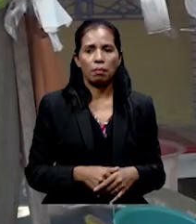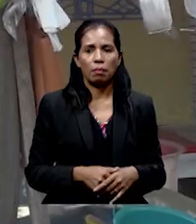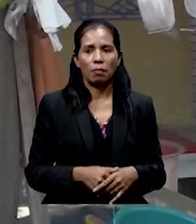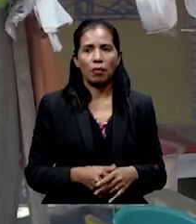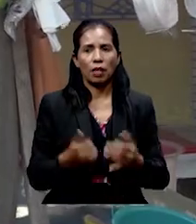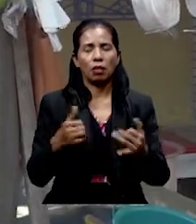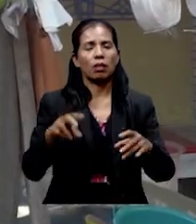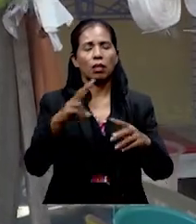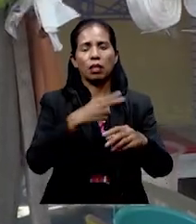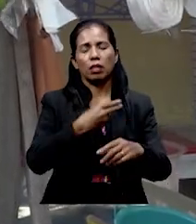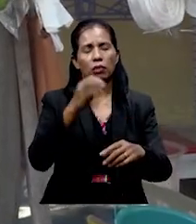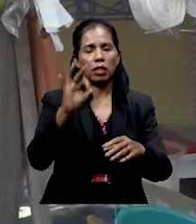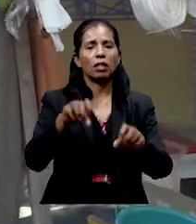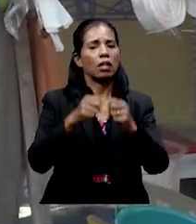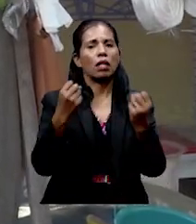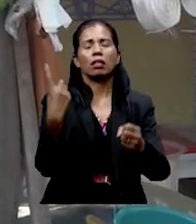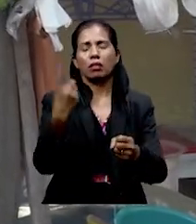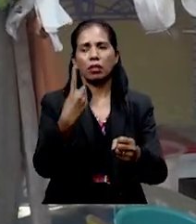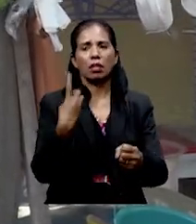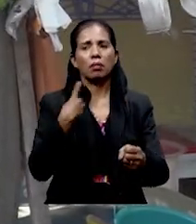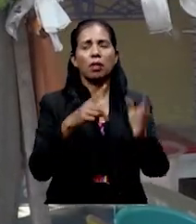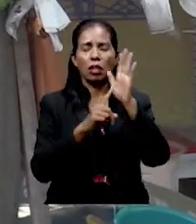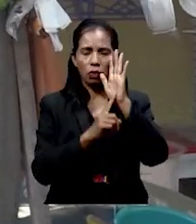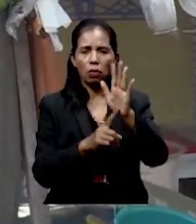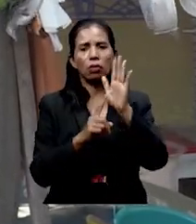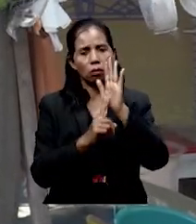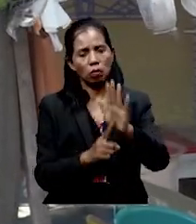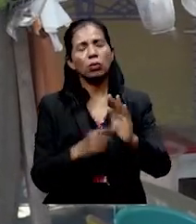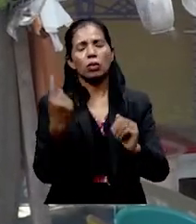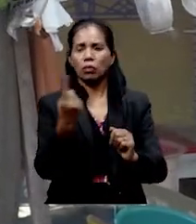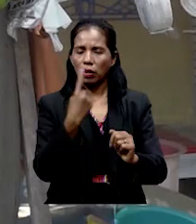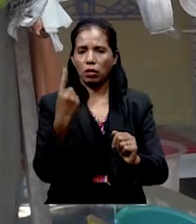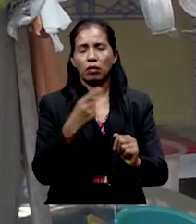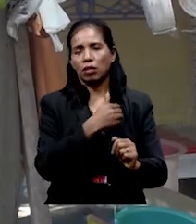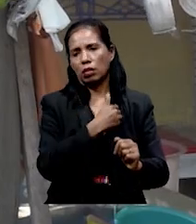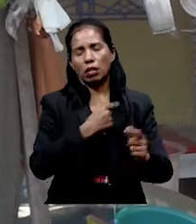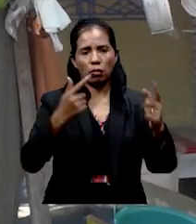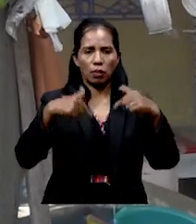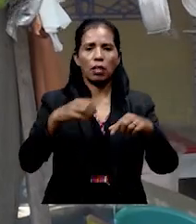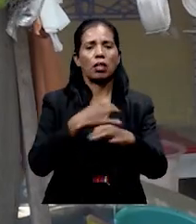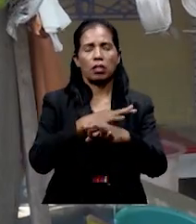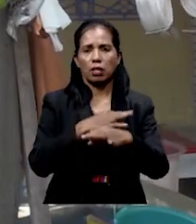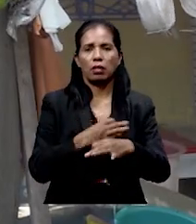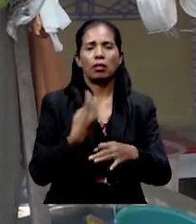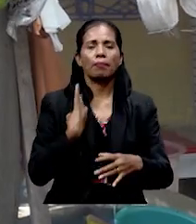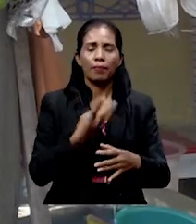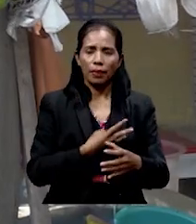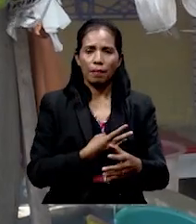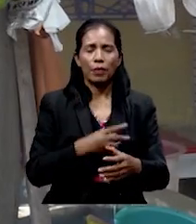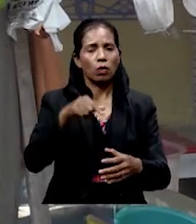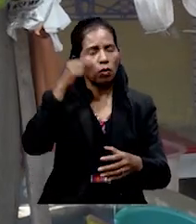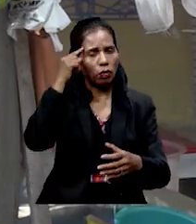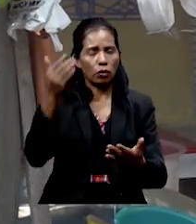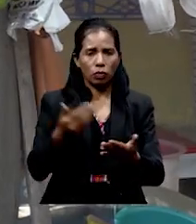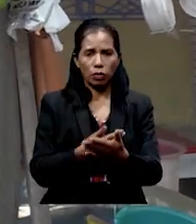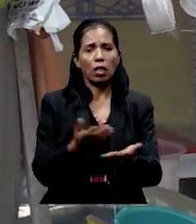ogor nemak at helane to ogor silak hadian nemas am hato filam filam sidau sidau katumai seda nemak am guverno fona am